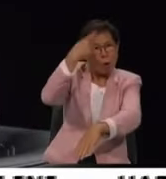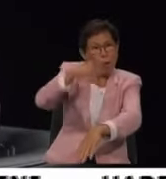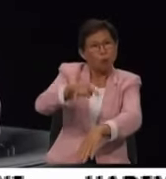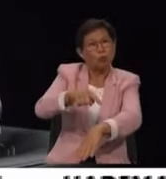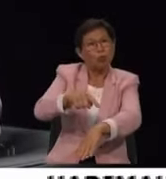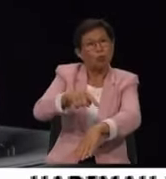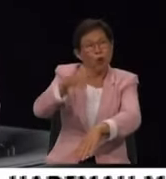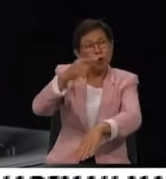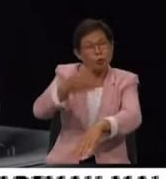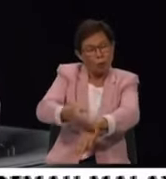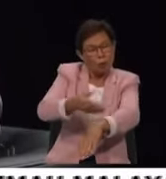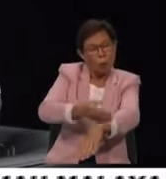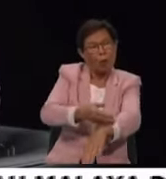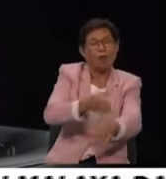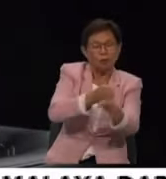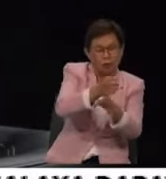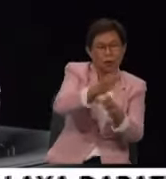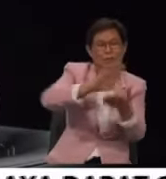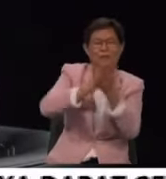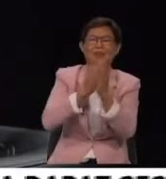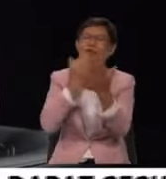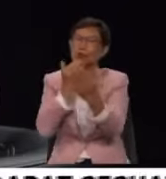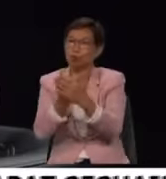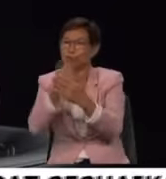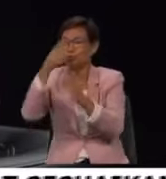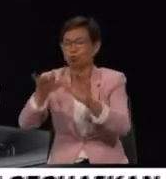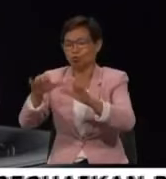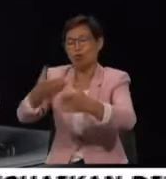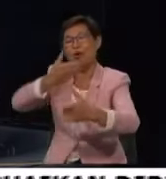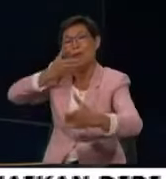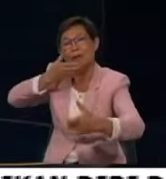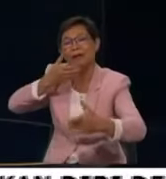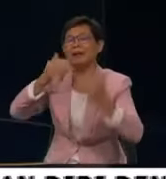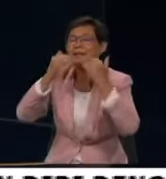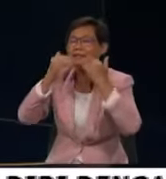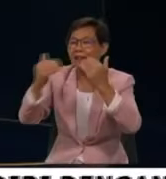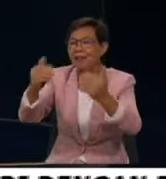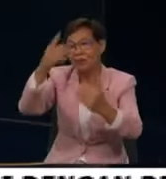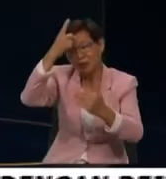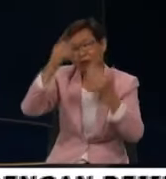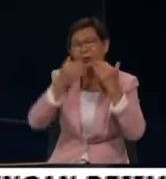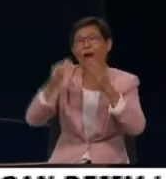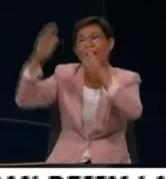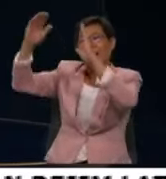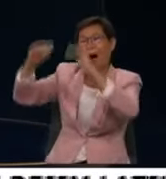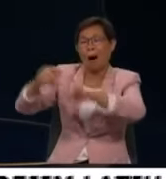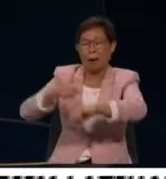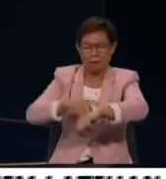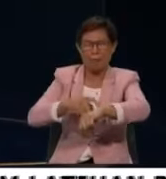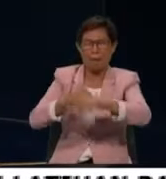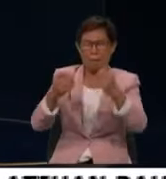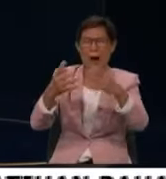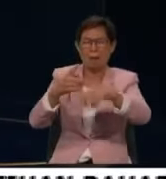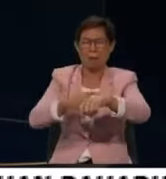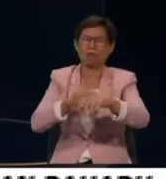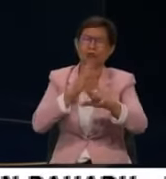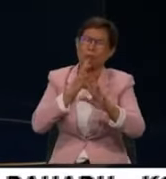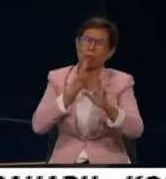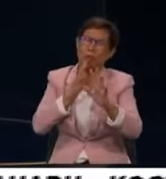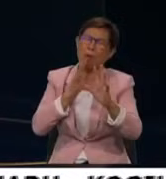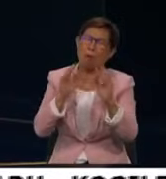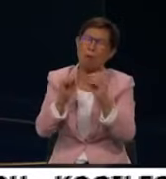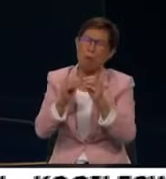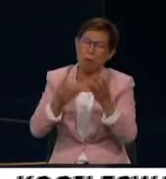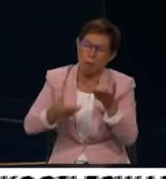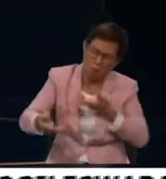memastikan a sektor ni menjadi relevan untuk golongan belia baik terima kasih Datuk Serapkan banyak masa untuk bercakap cakap oleh banyak perkara tapi apa yang